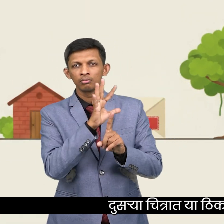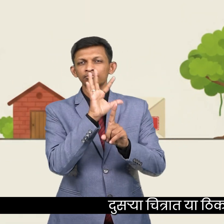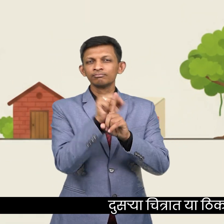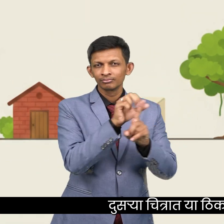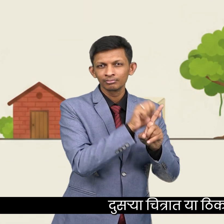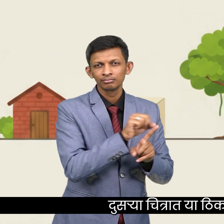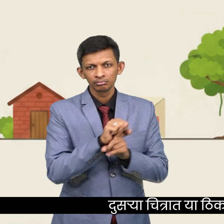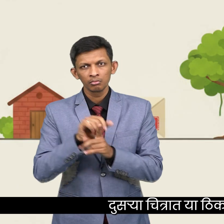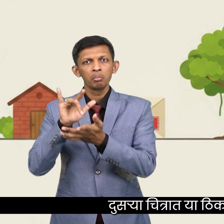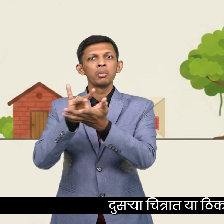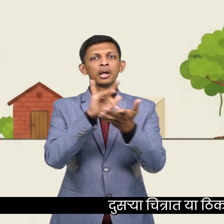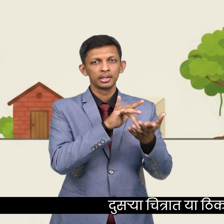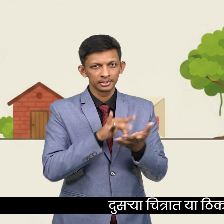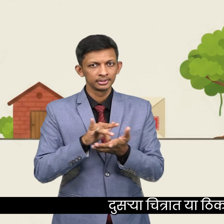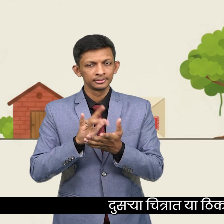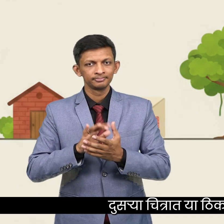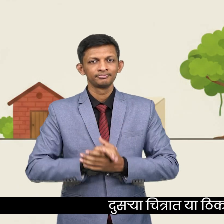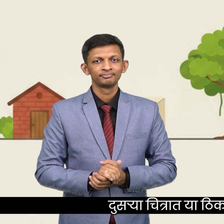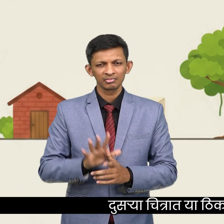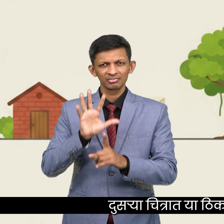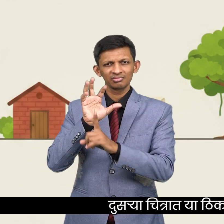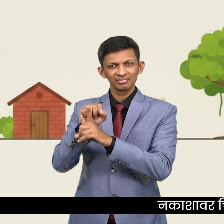ठिकाणांची चिन्हे दाखवली होती.